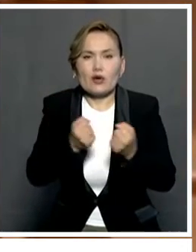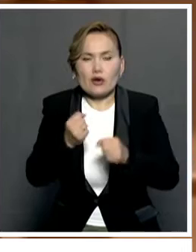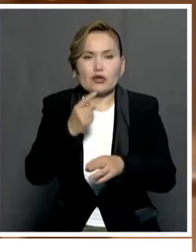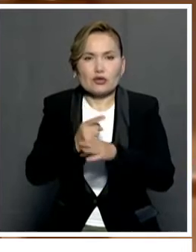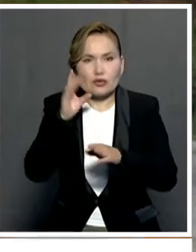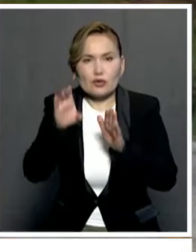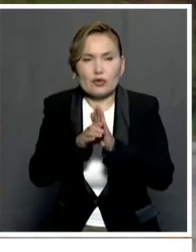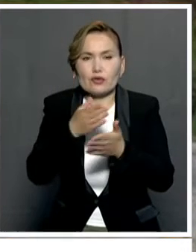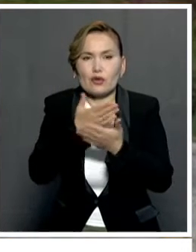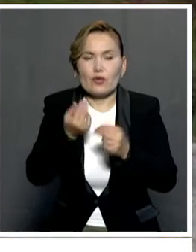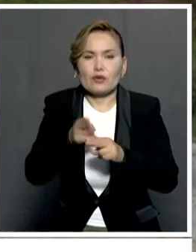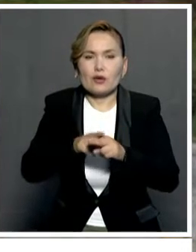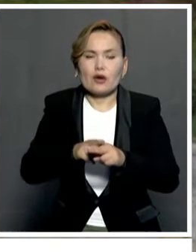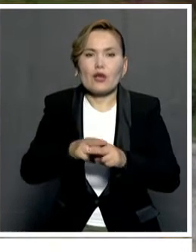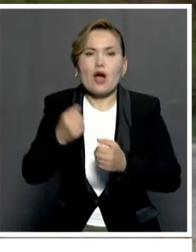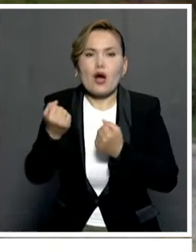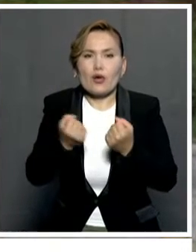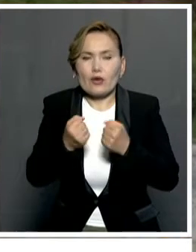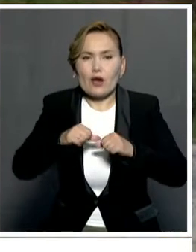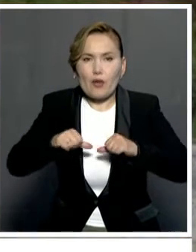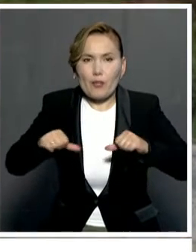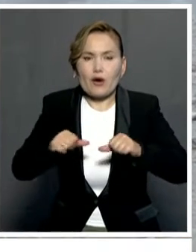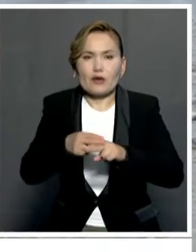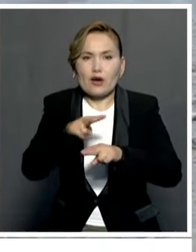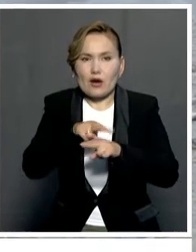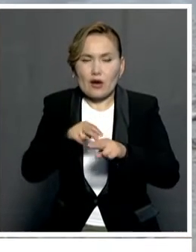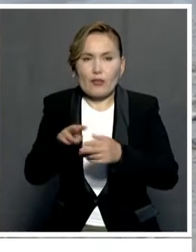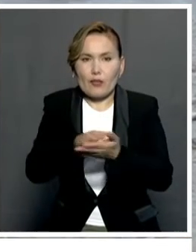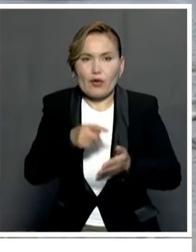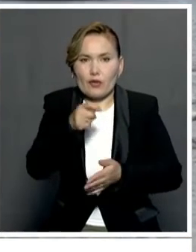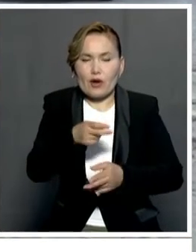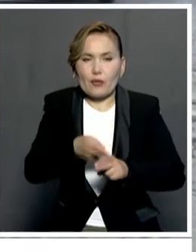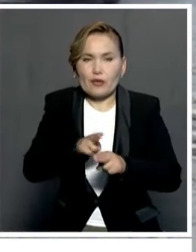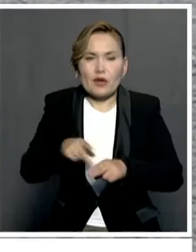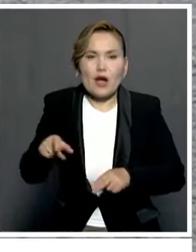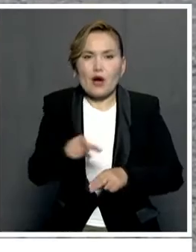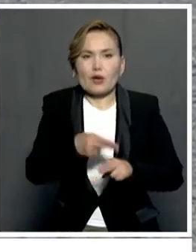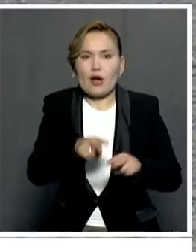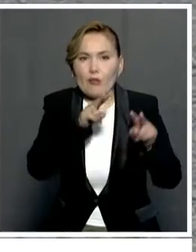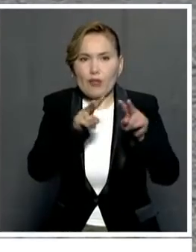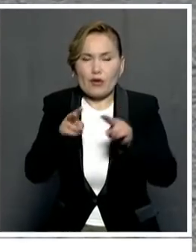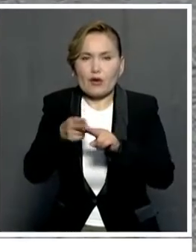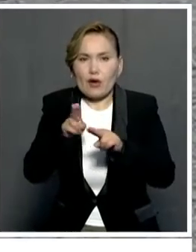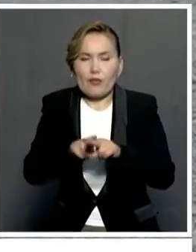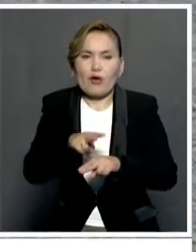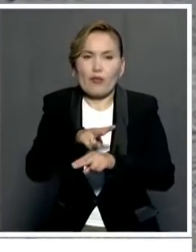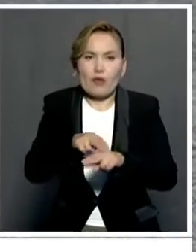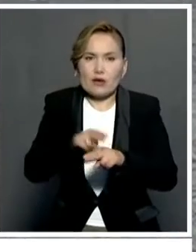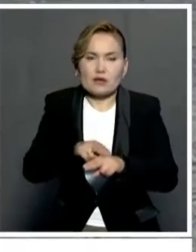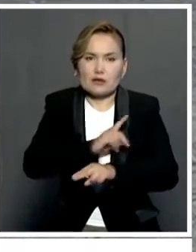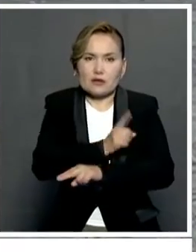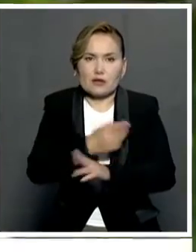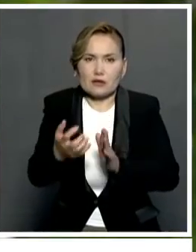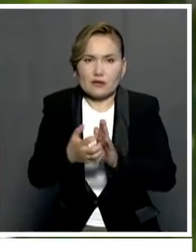ешкім жоқ. Бұл мәселе көліктік бақылау инспекциясына да белгілі. Алайда тек бір жолдың бойын бақылауға мүмкіндік жоқ деп отыр